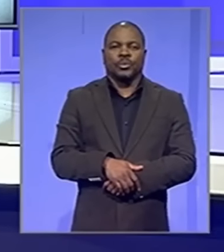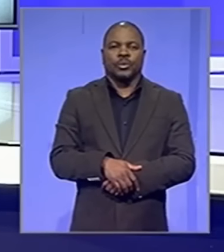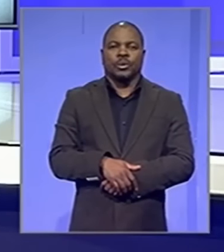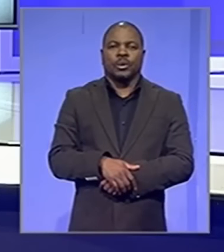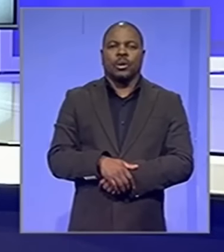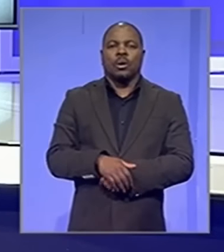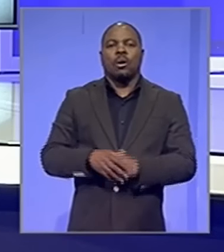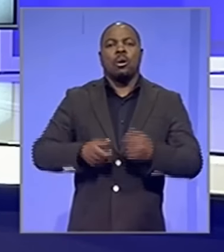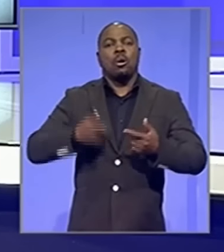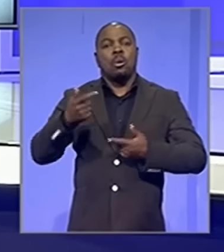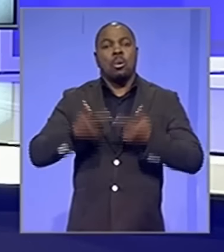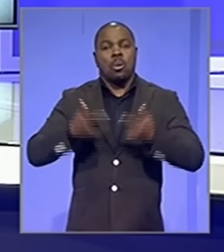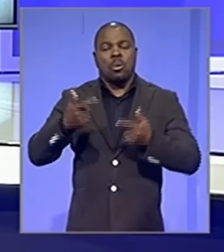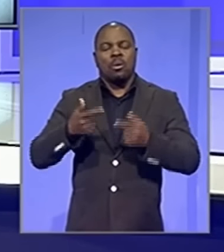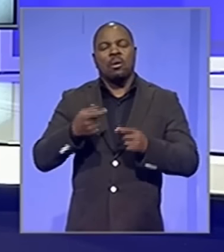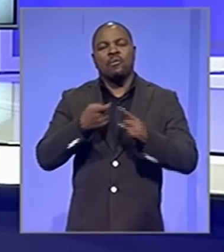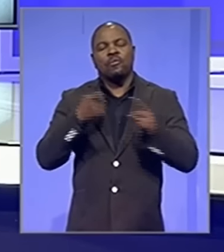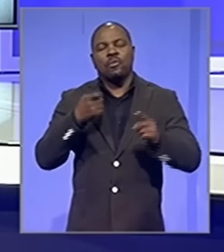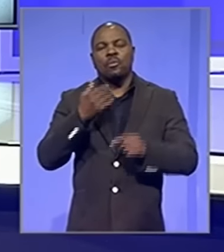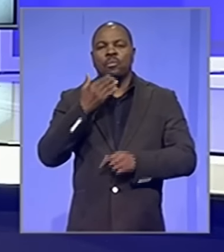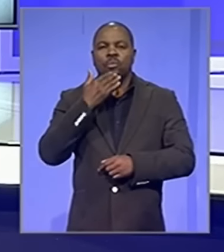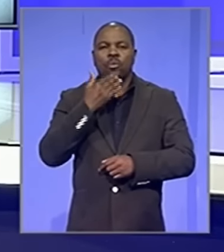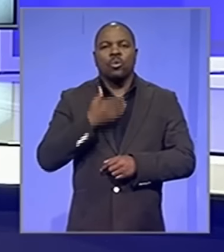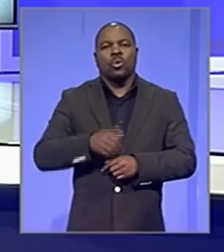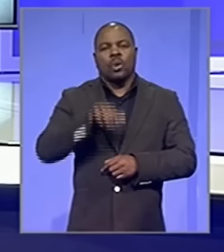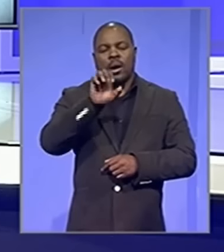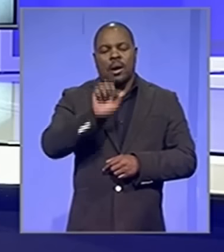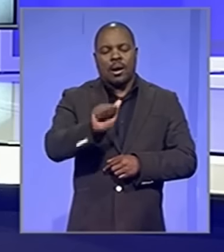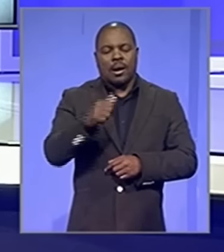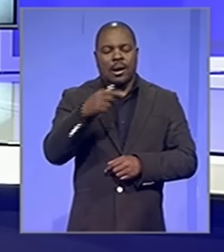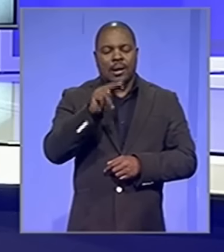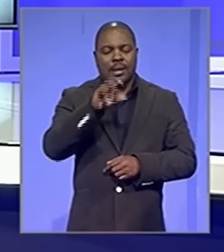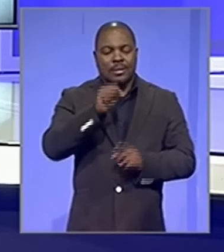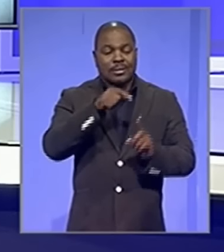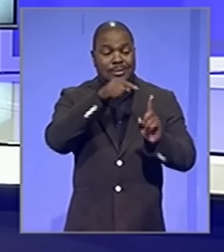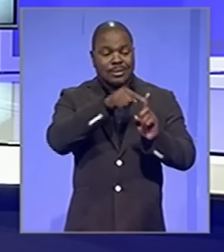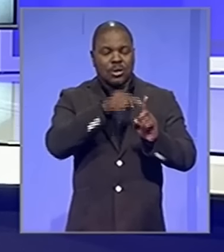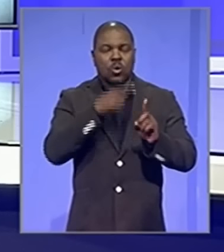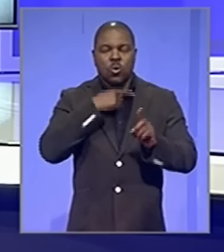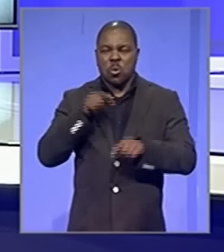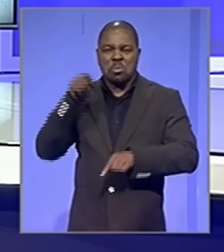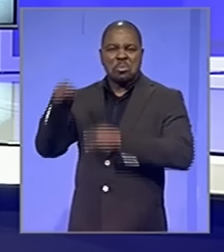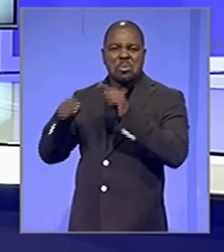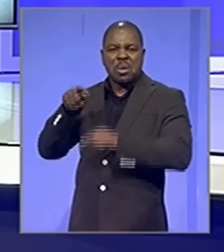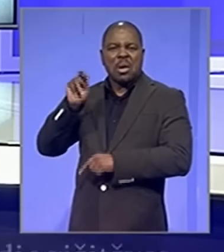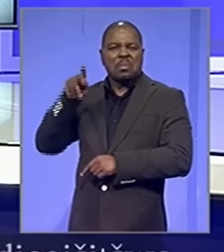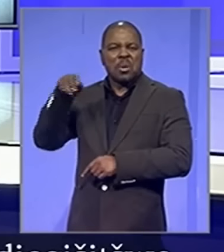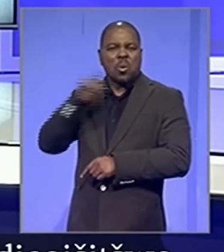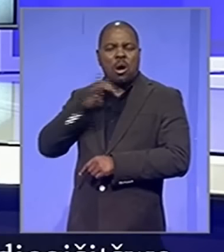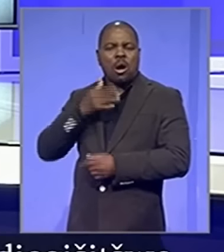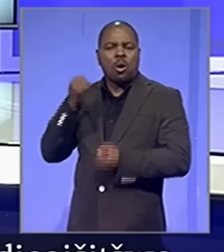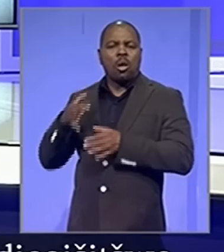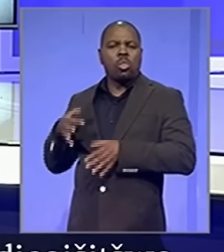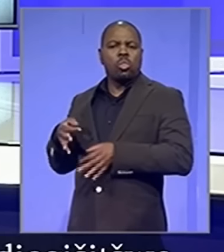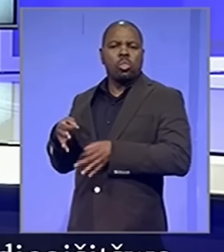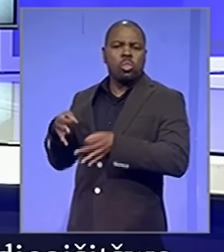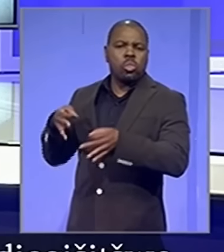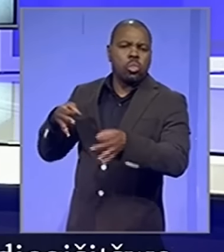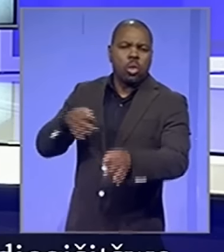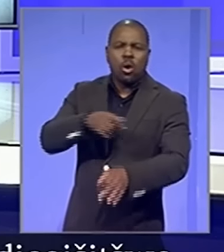Moemedi wa molao molatong wa Agnes Setshwantsho o latofatsa mmušo ka go loga maano a go diegiša molato nako